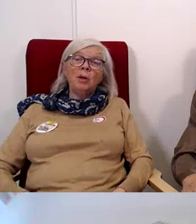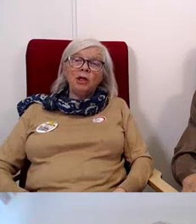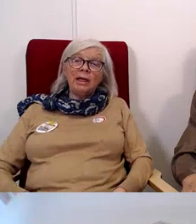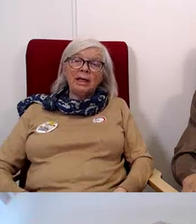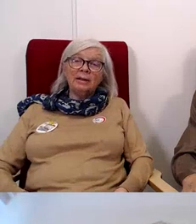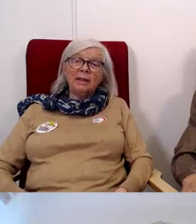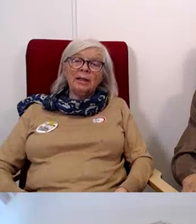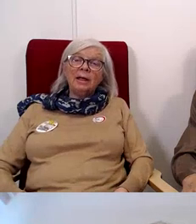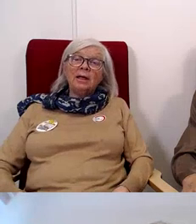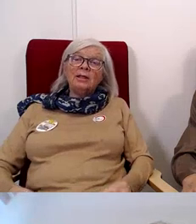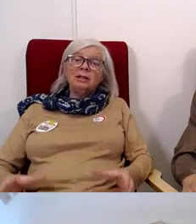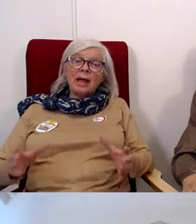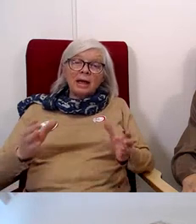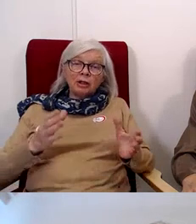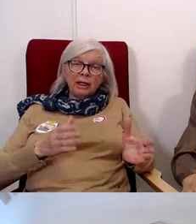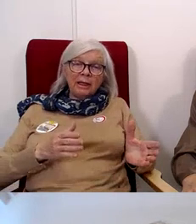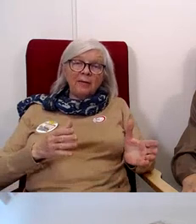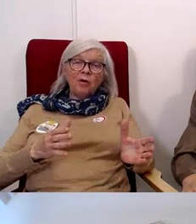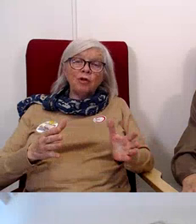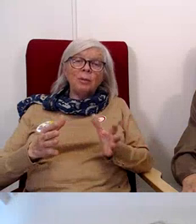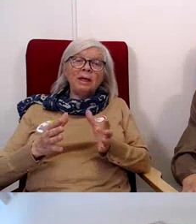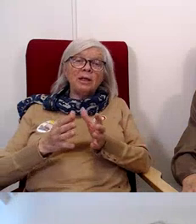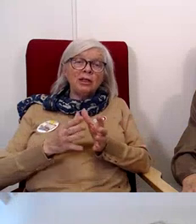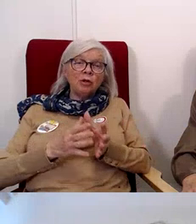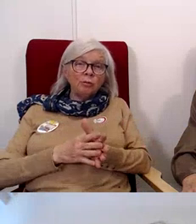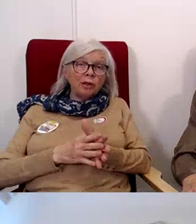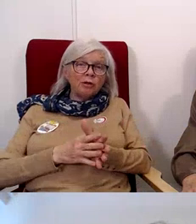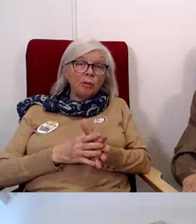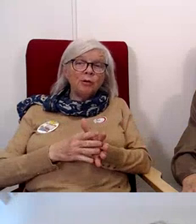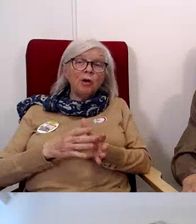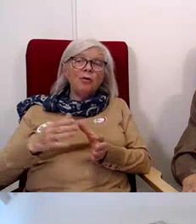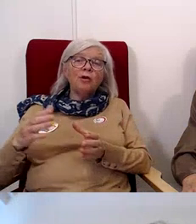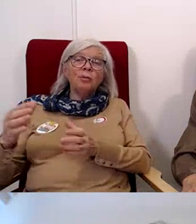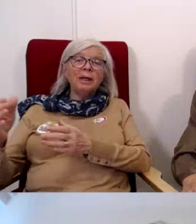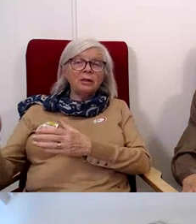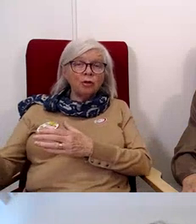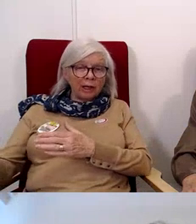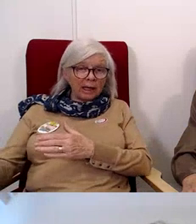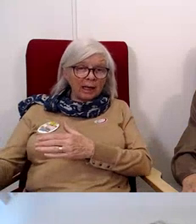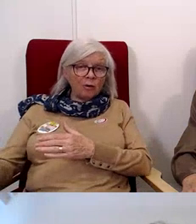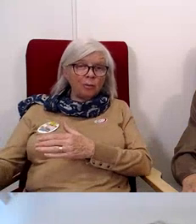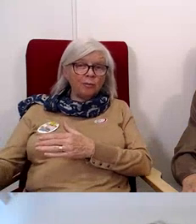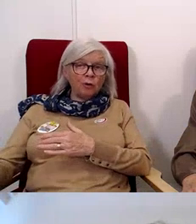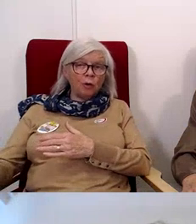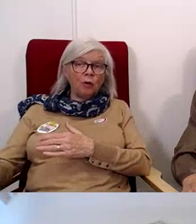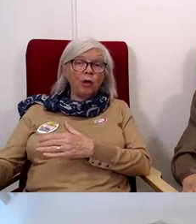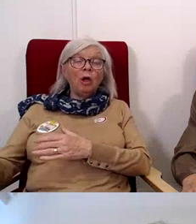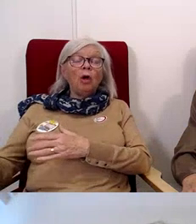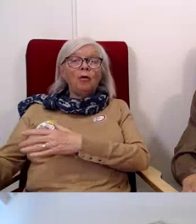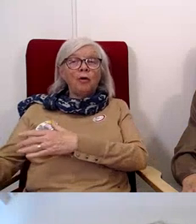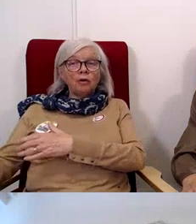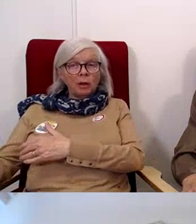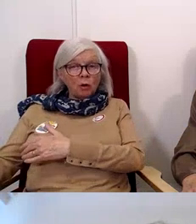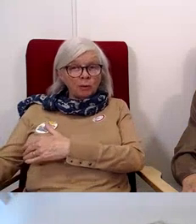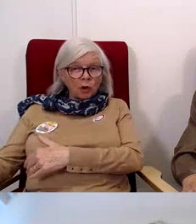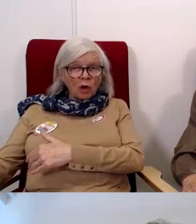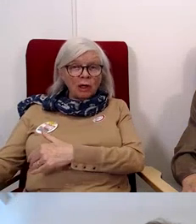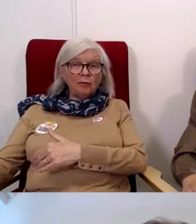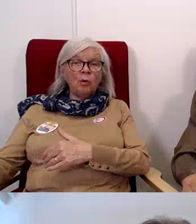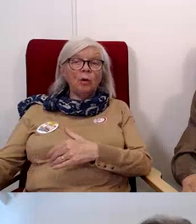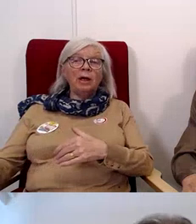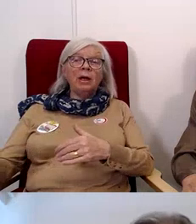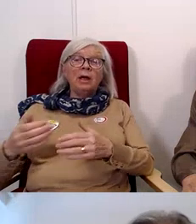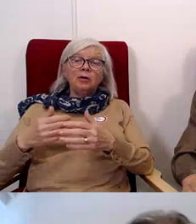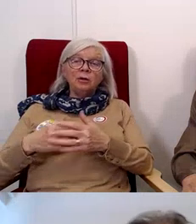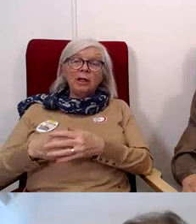att man har möjlighet att särskilja vad som är regionens uppdrag, vad som är nationella frågor och vad som är